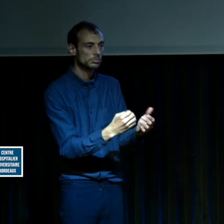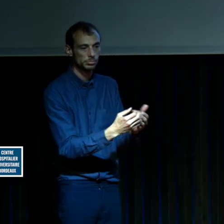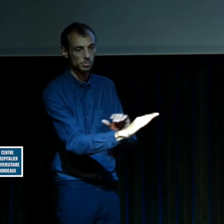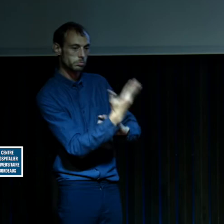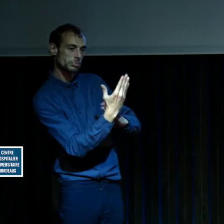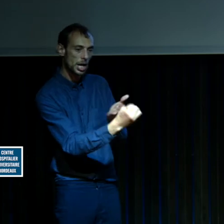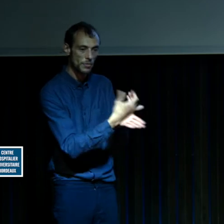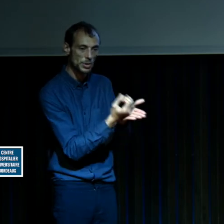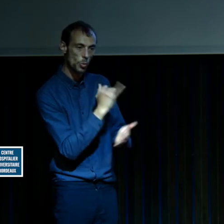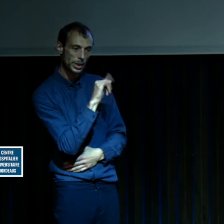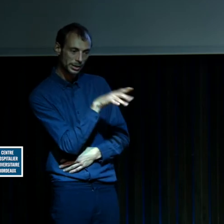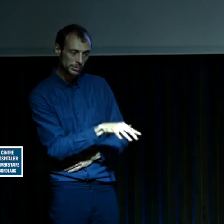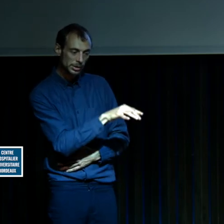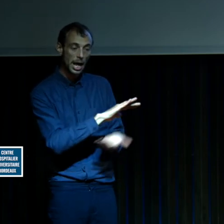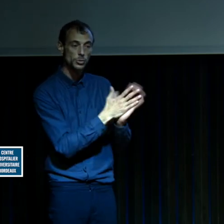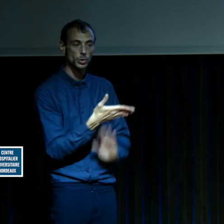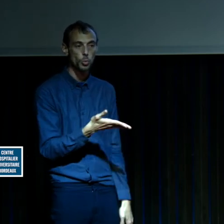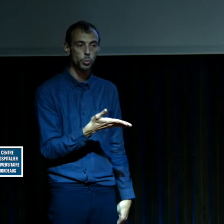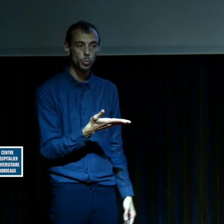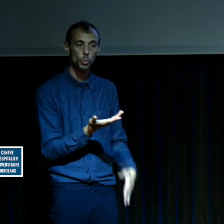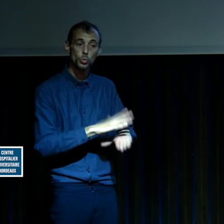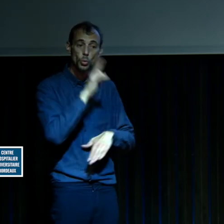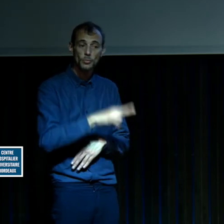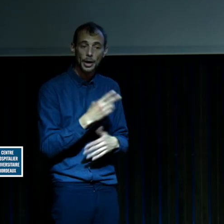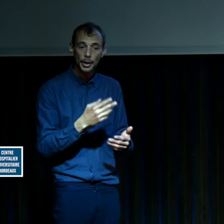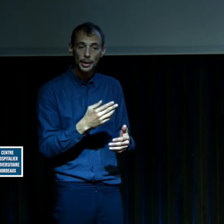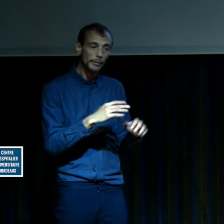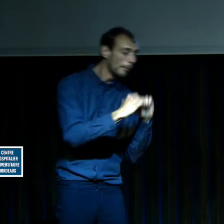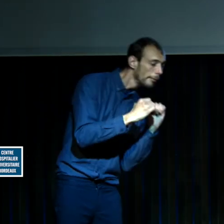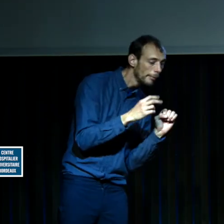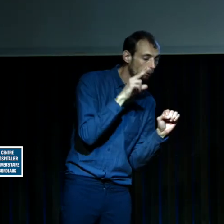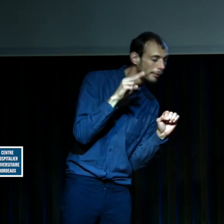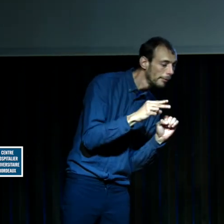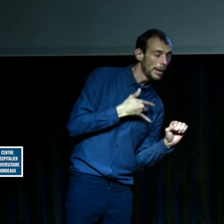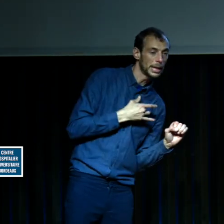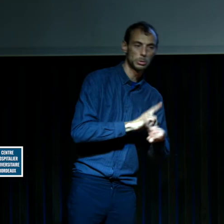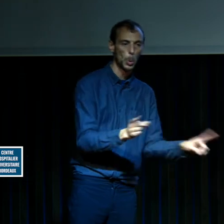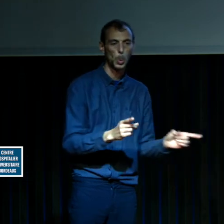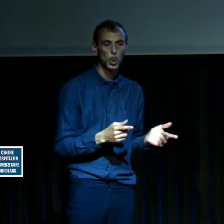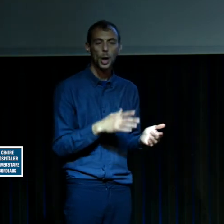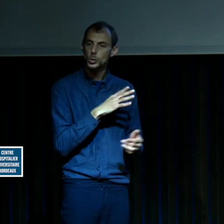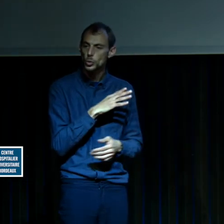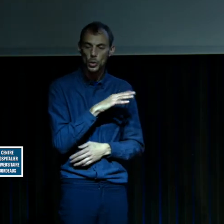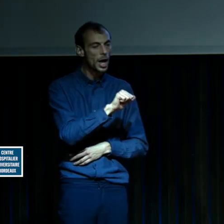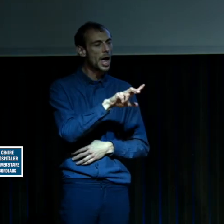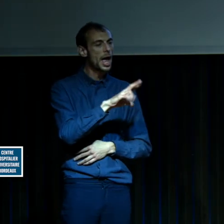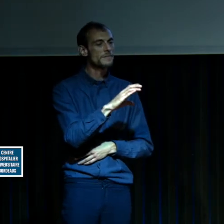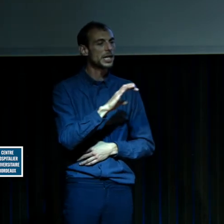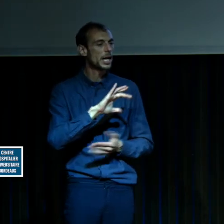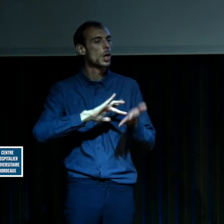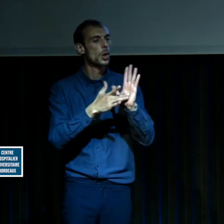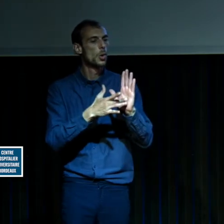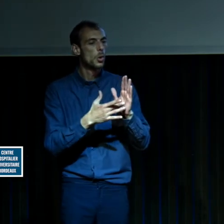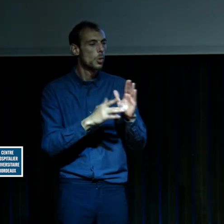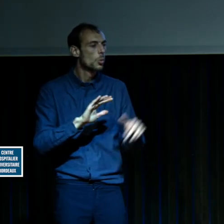de lumière dessus. Alors il y a France AVC, il y a AVC tous concernés, et